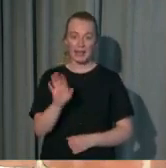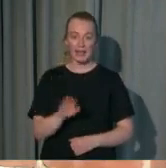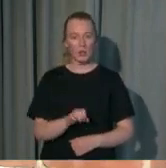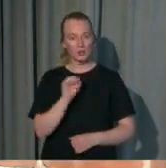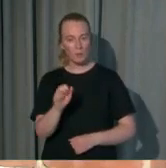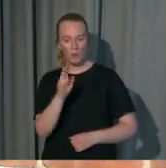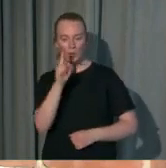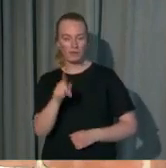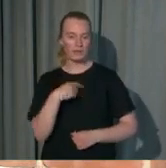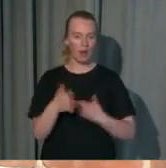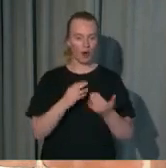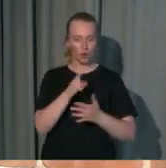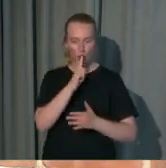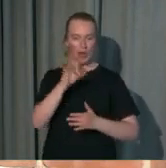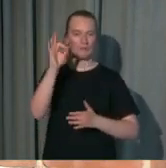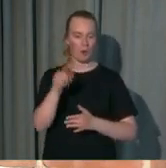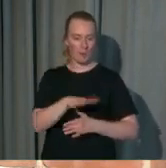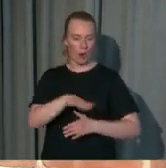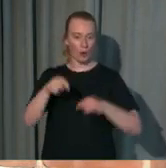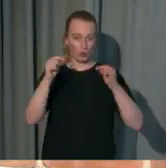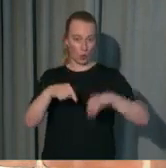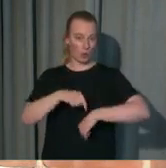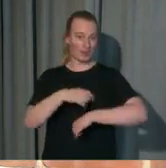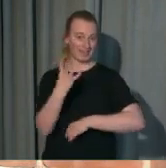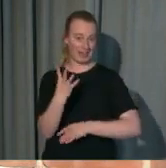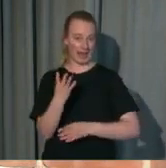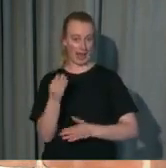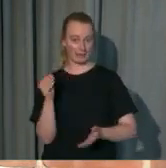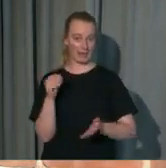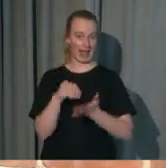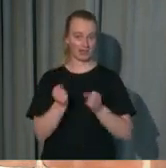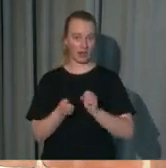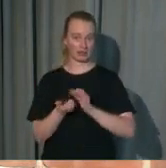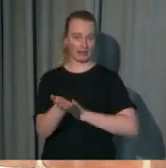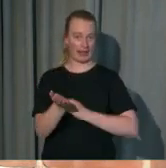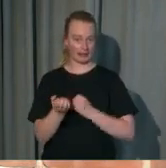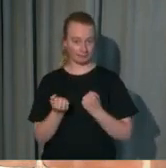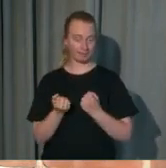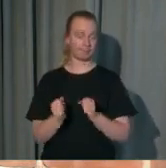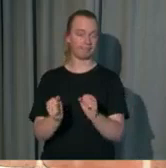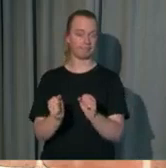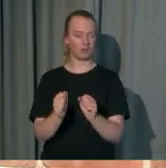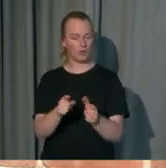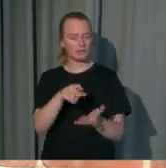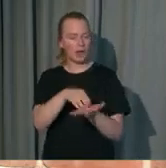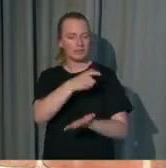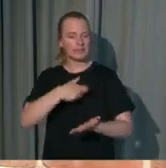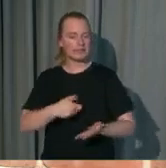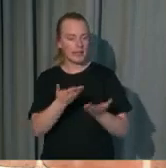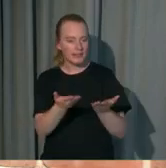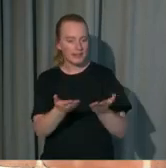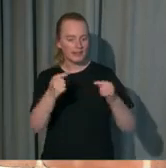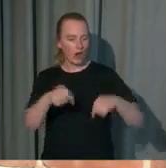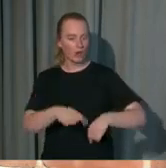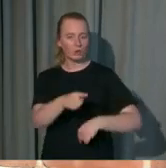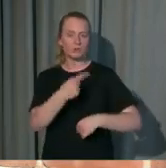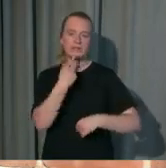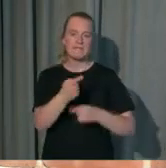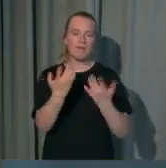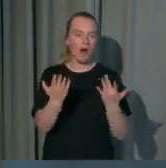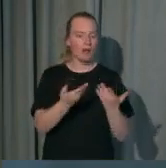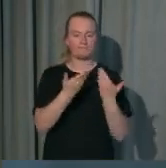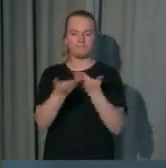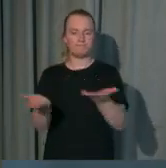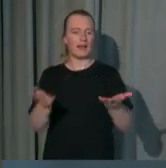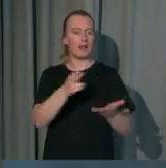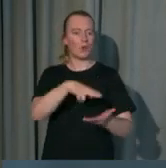Supernytt lager nyheter for barn og har en ekstra sending nå 16:00. Så spør jeg deg, statsminister, hva vil du si til norske barn i dag?